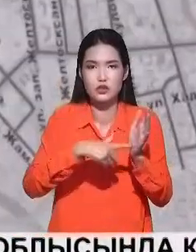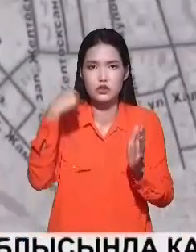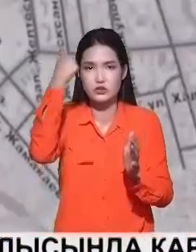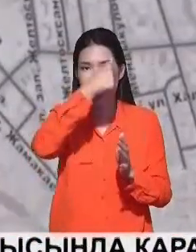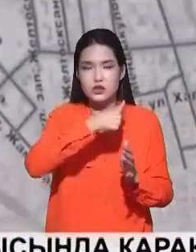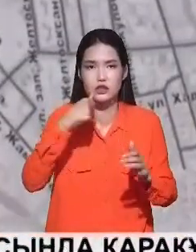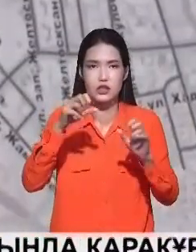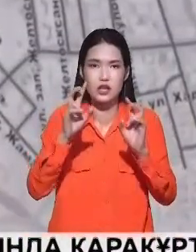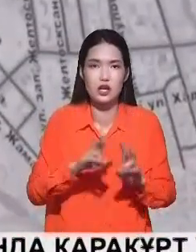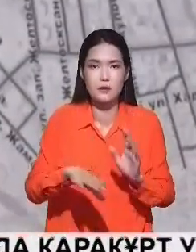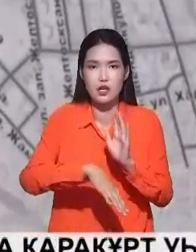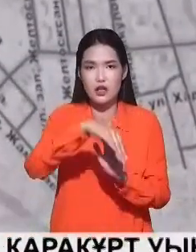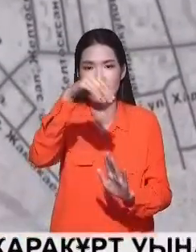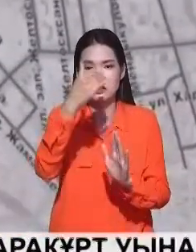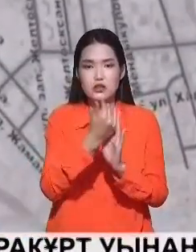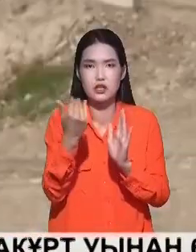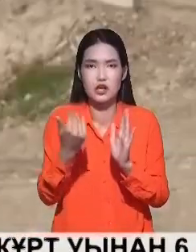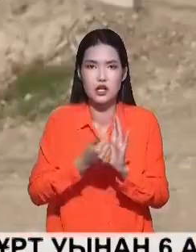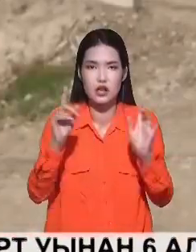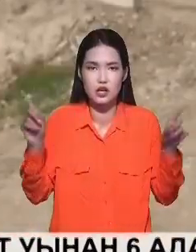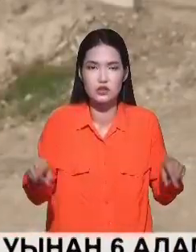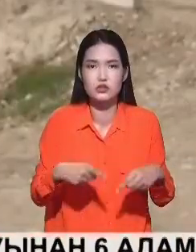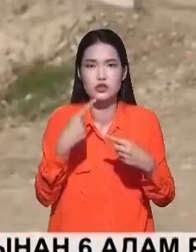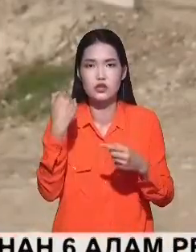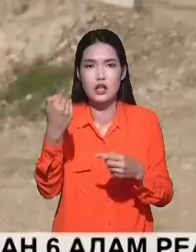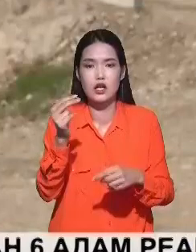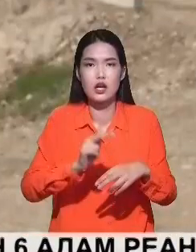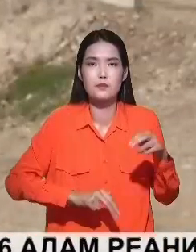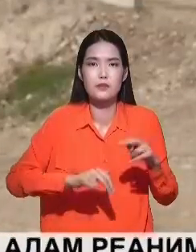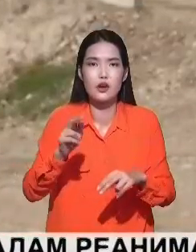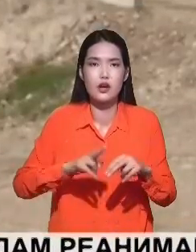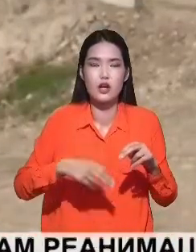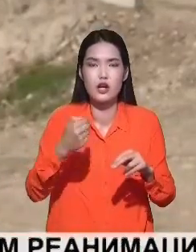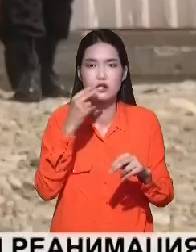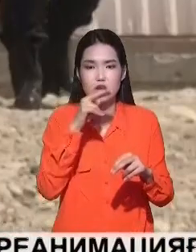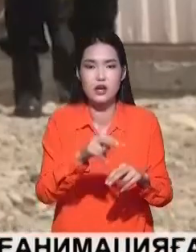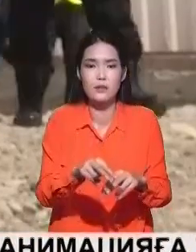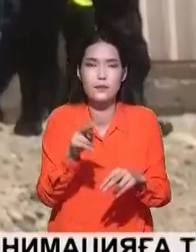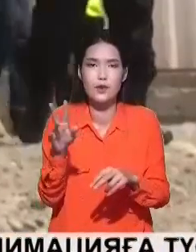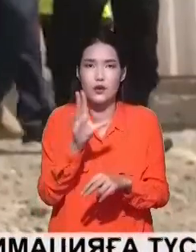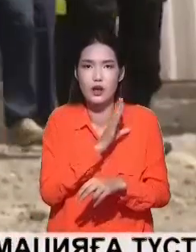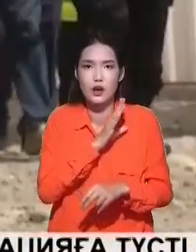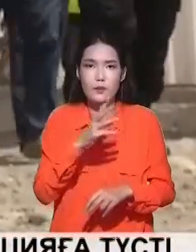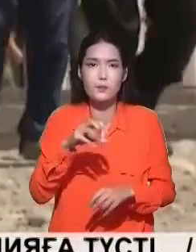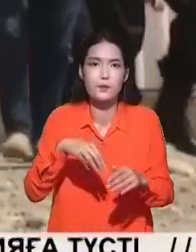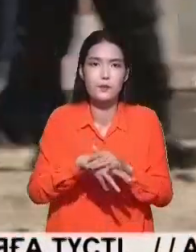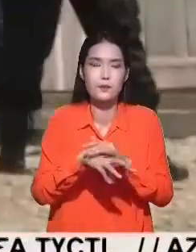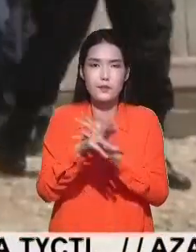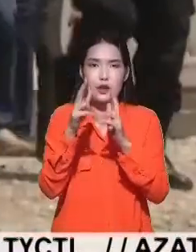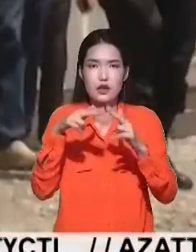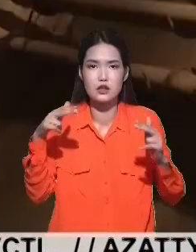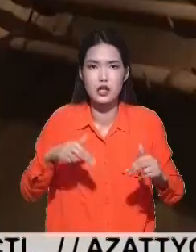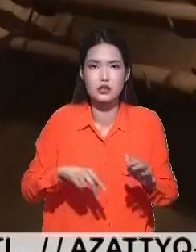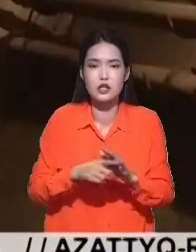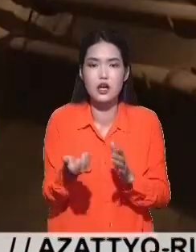2023-2027 жылдарға арналған сайлауалды бағдарламасын жүзеге асыру аясында салынып жатқан нысандарға бақылау жүргізді. Қалқаман метро станциясының құрылысының